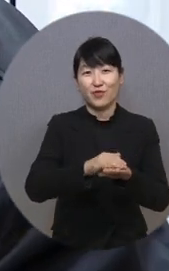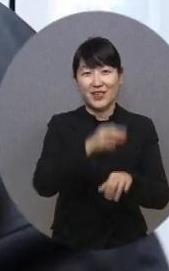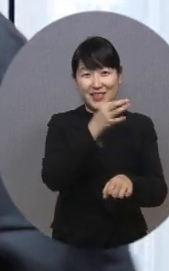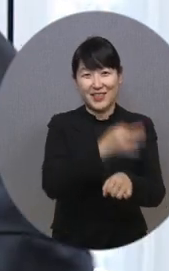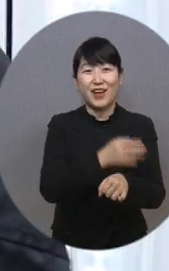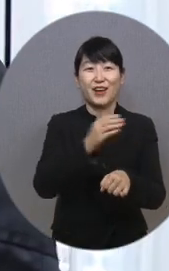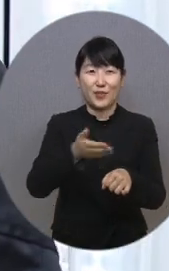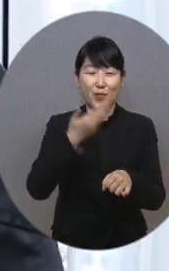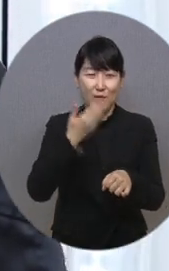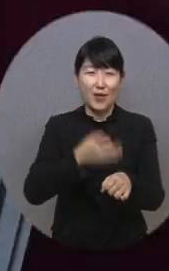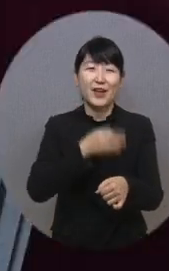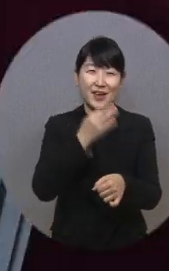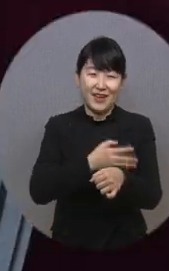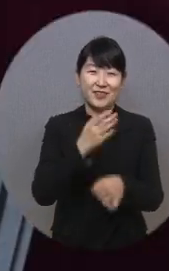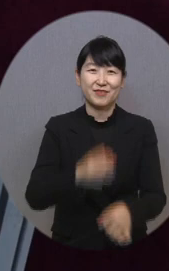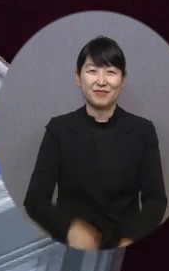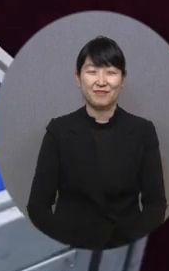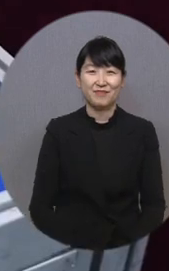간편하잖아요.